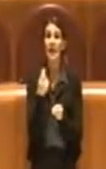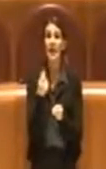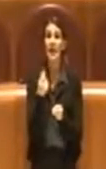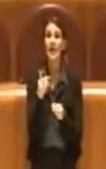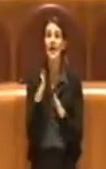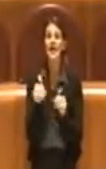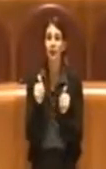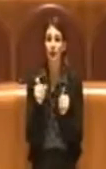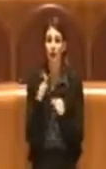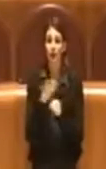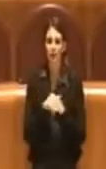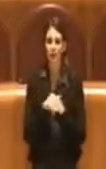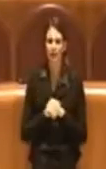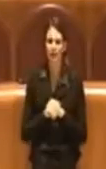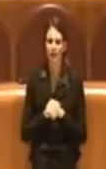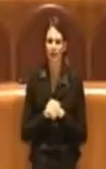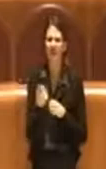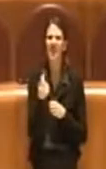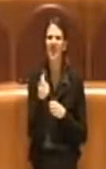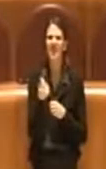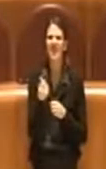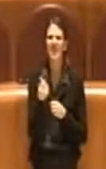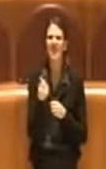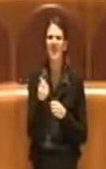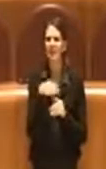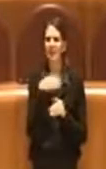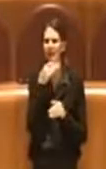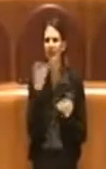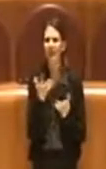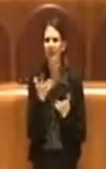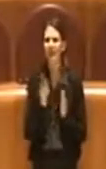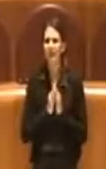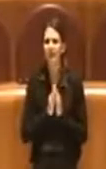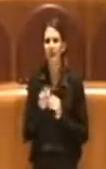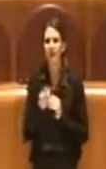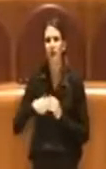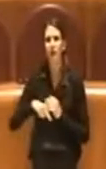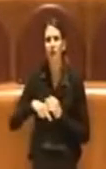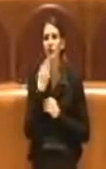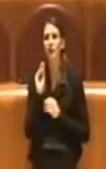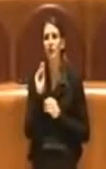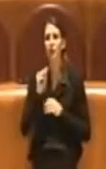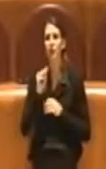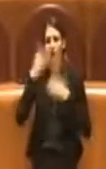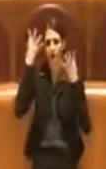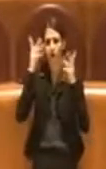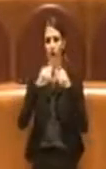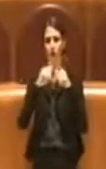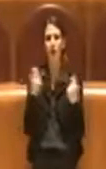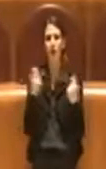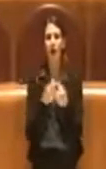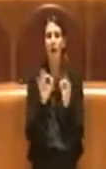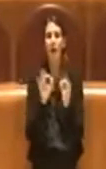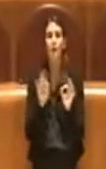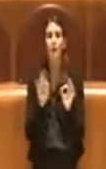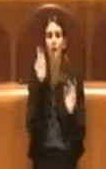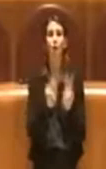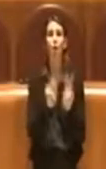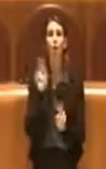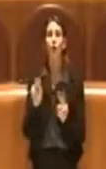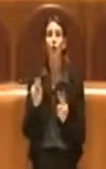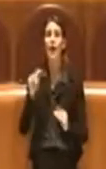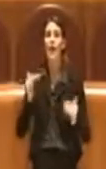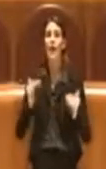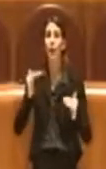esenzione prevista, premesso che in un emendamento di commissione poi chiediamo alla Ragioneria Generale di verificare gli equilibri di bilancio.